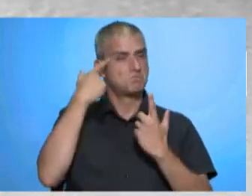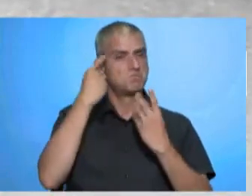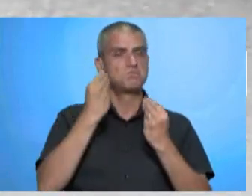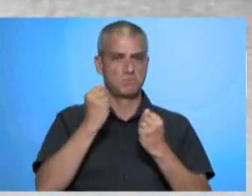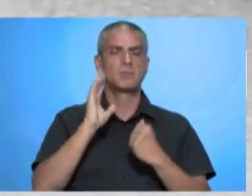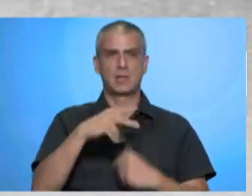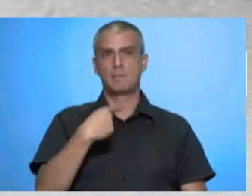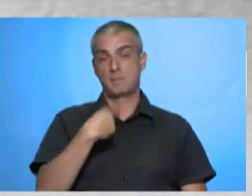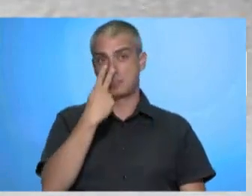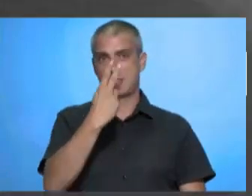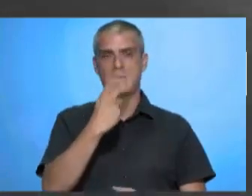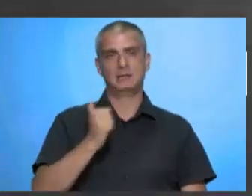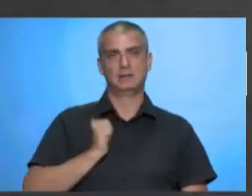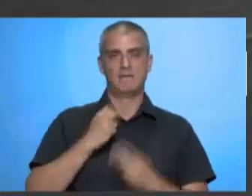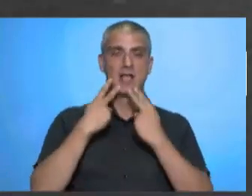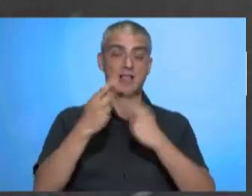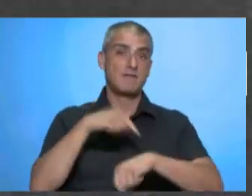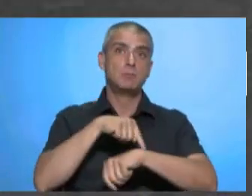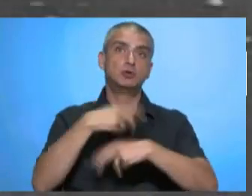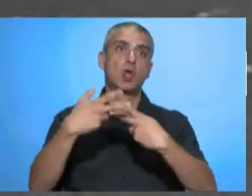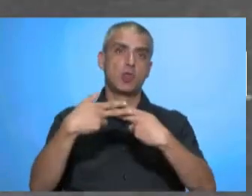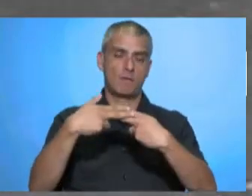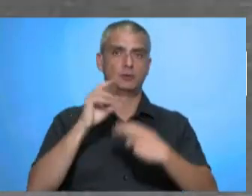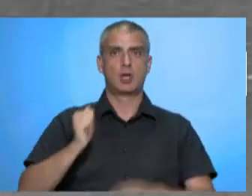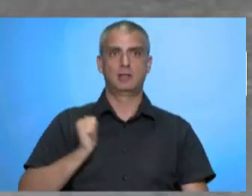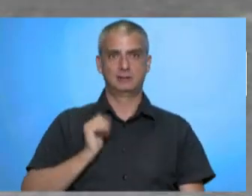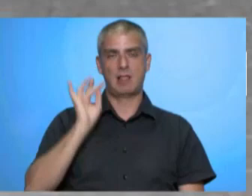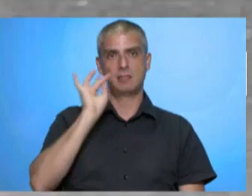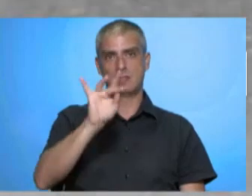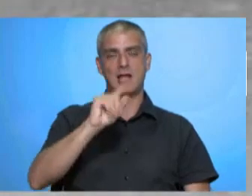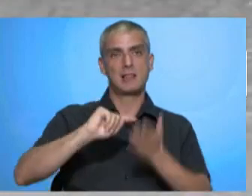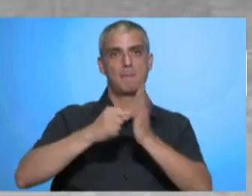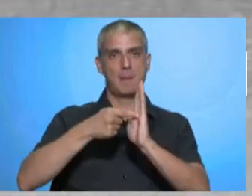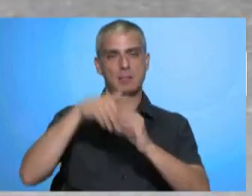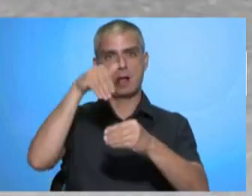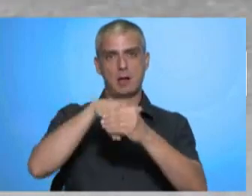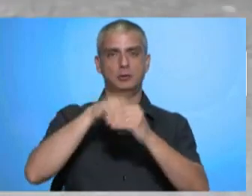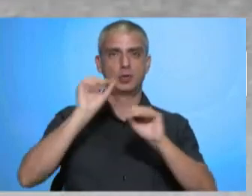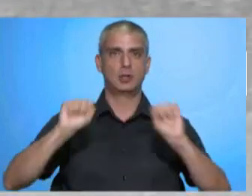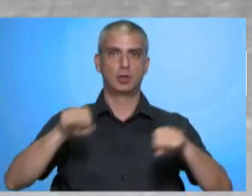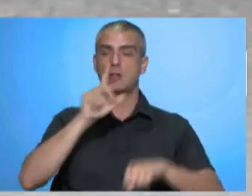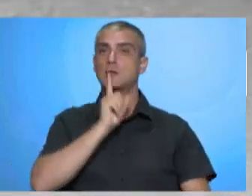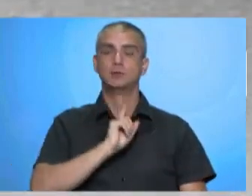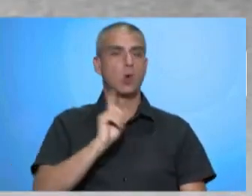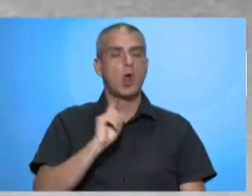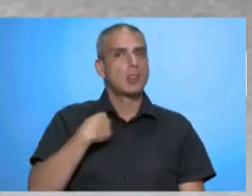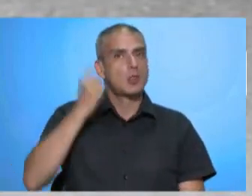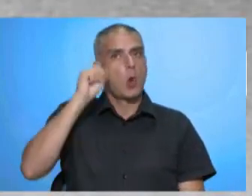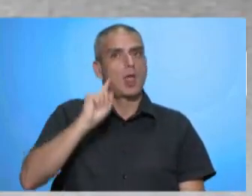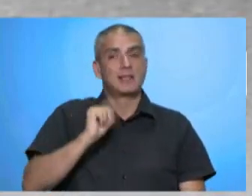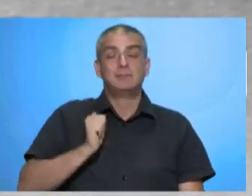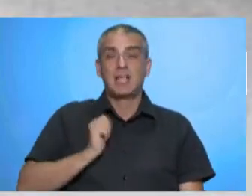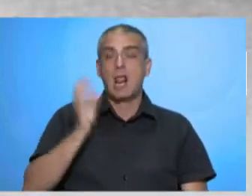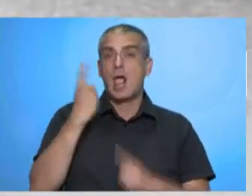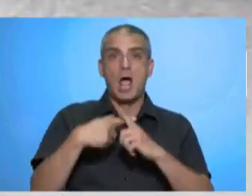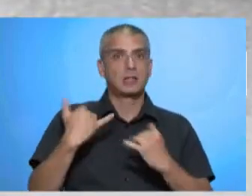עוד נראה תגובה בשעות הקרובות של צהל כלפי יעד כלשהו של המשטר. עדיין לא ידוע, בצהל עדיין